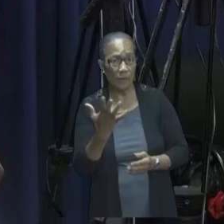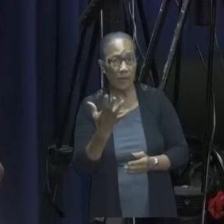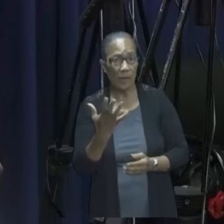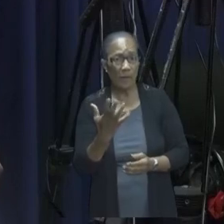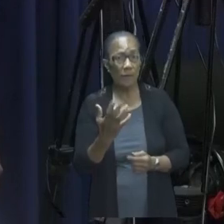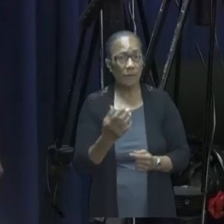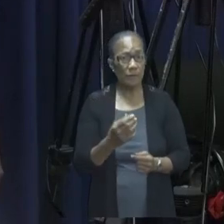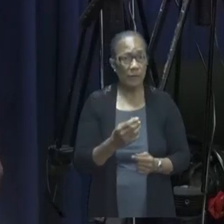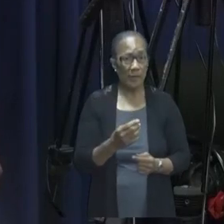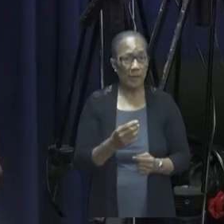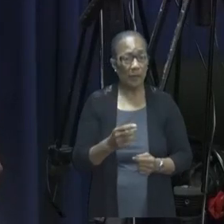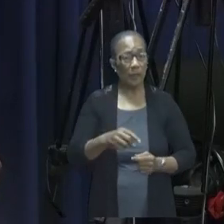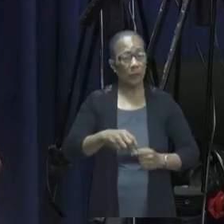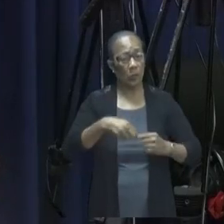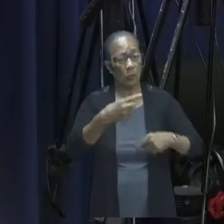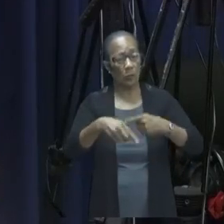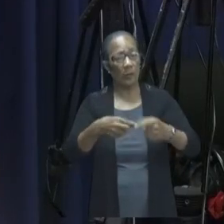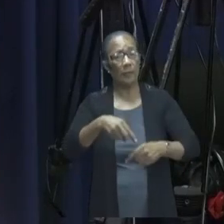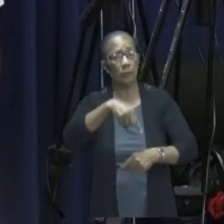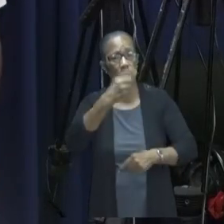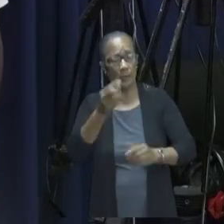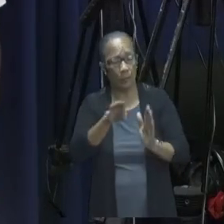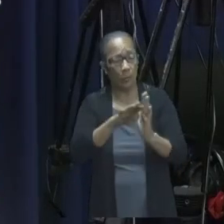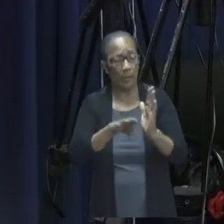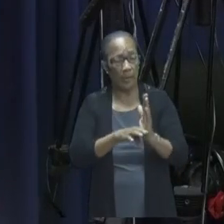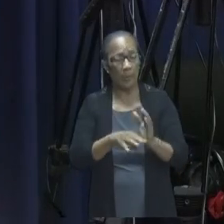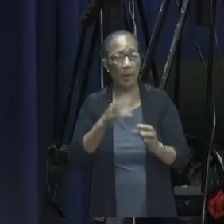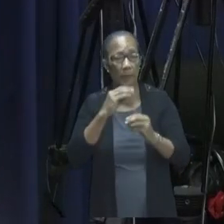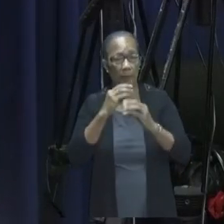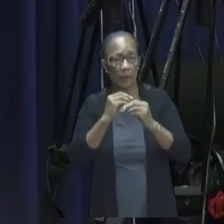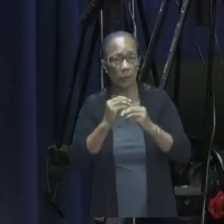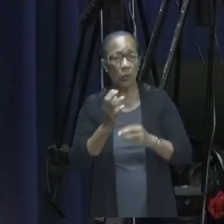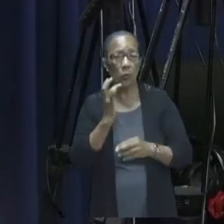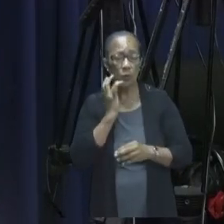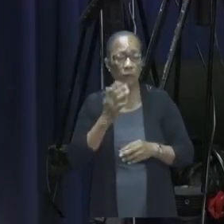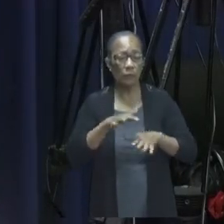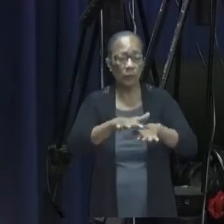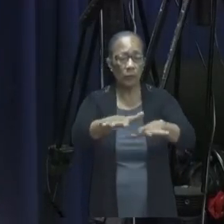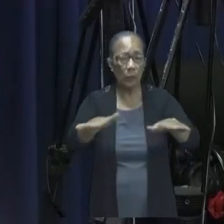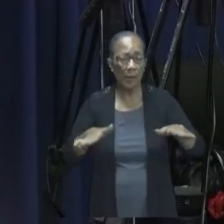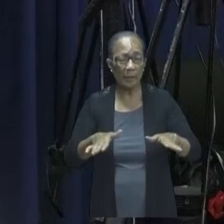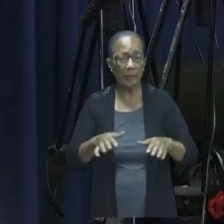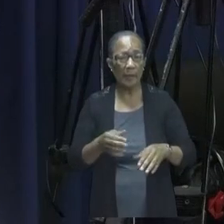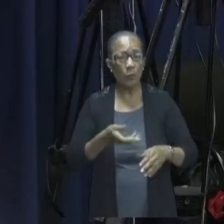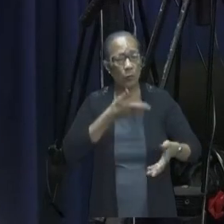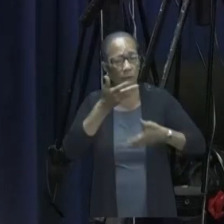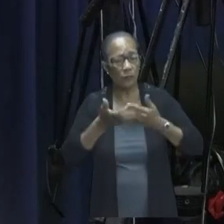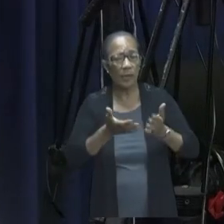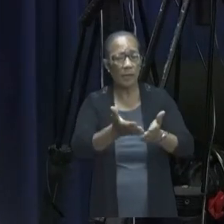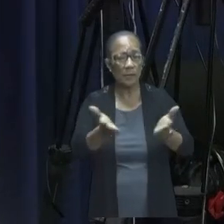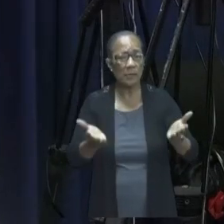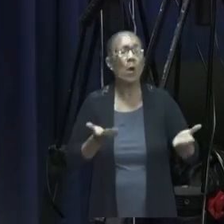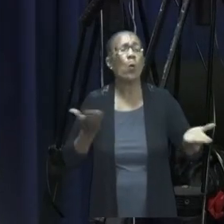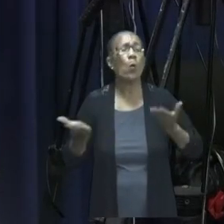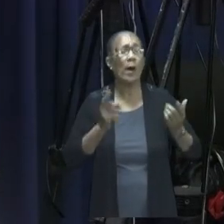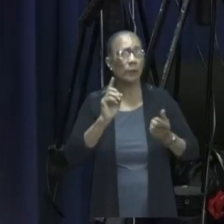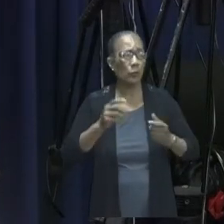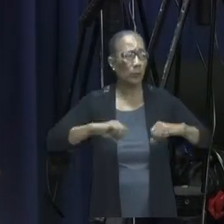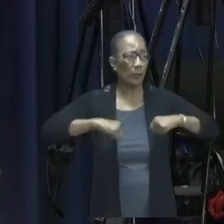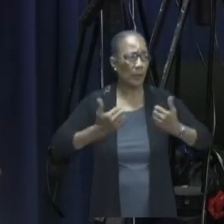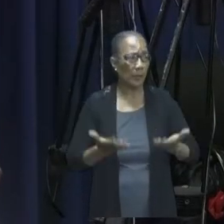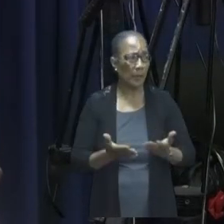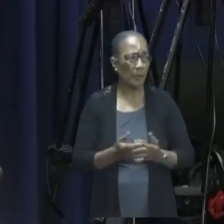praat je over uitwatering en irrigatie u heeft op de vragen stel daarnet waar moeten we beginnen